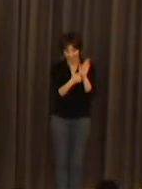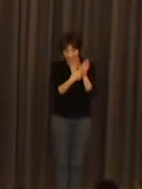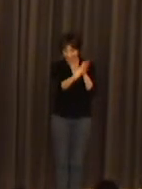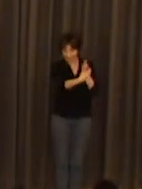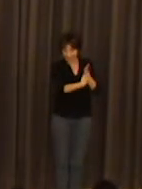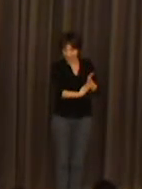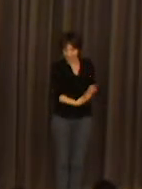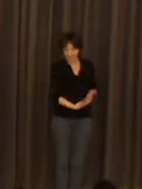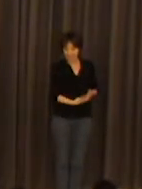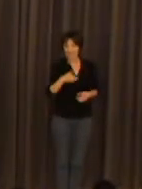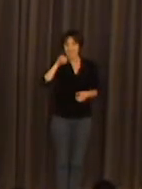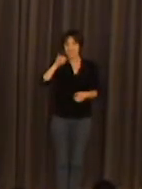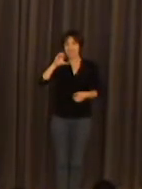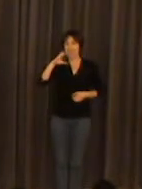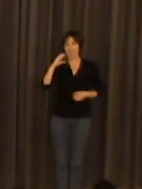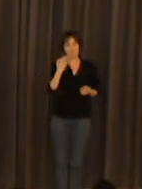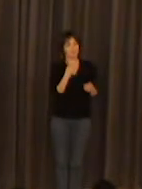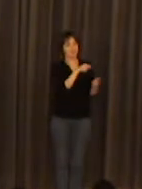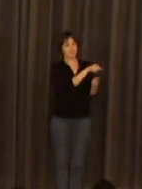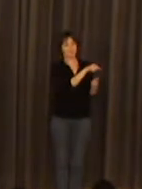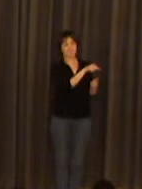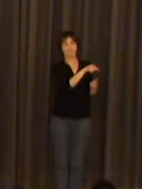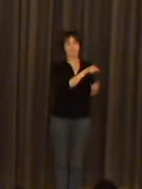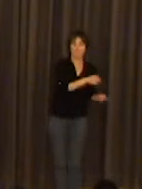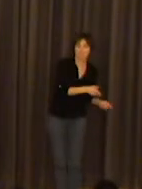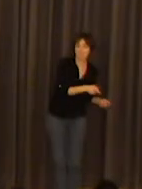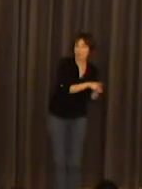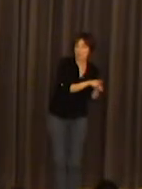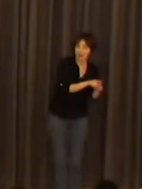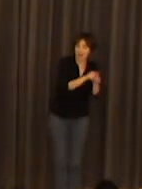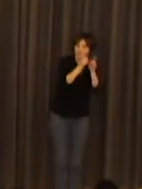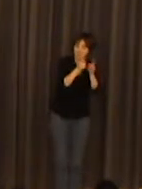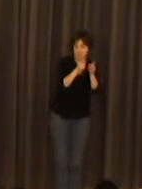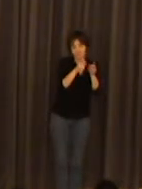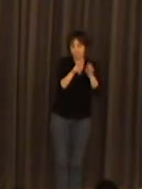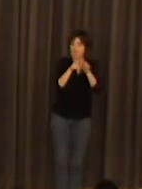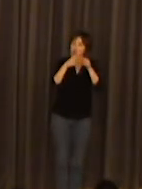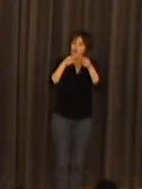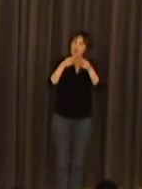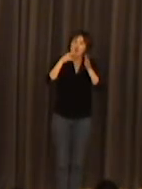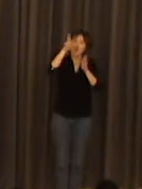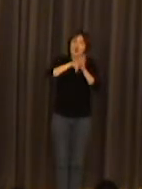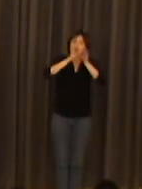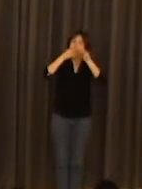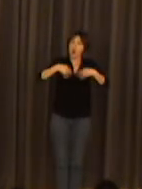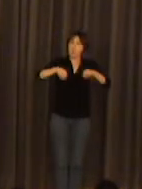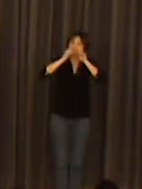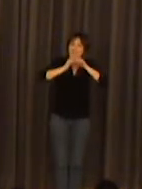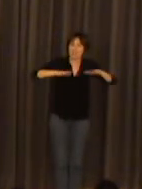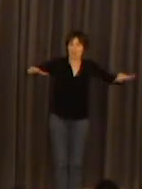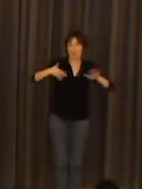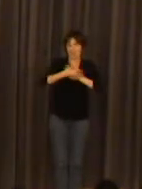l'Institut ha d'acollir la normativització de la llengua de signes catalana. Aleshores, què li cal a una llengua